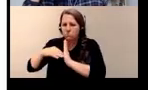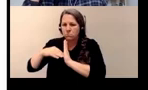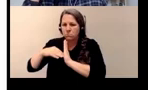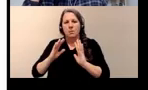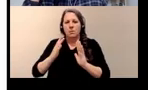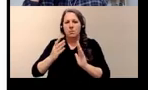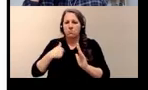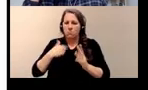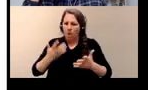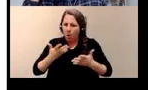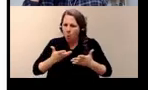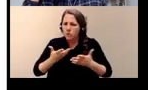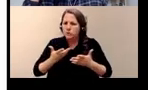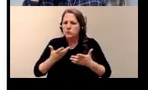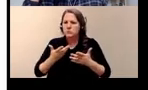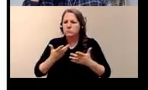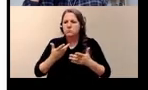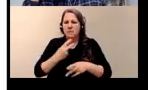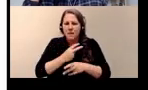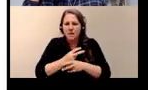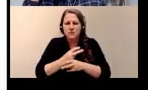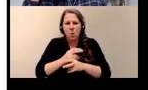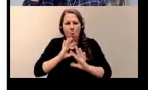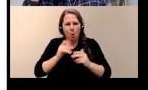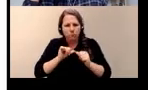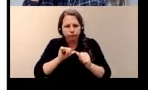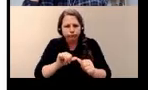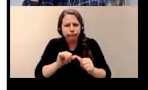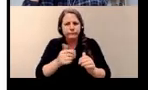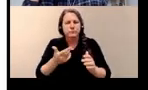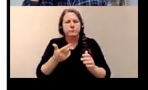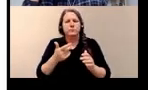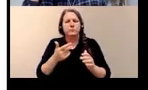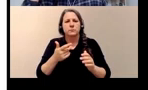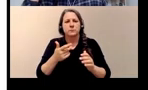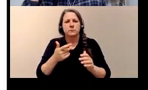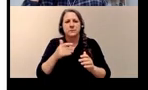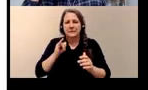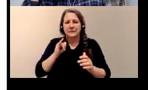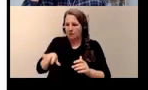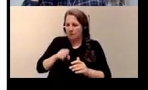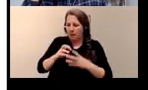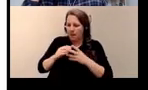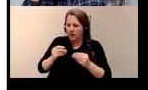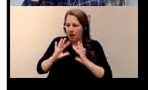à faire attention à comment les objets durent, comment est-ce qu'ils ont, dans la durée des usages,